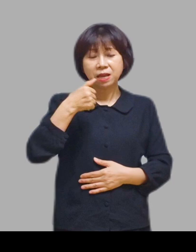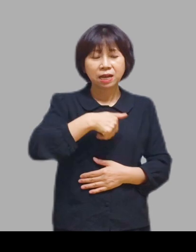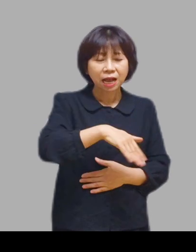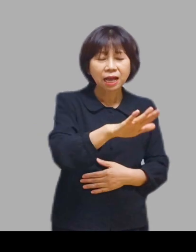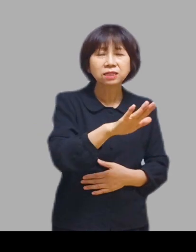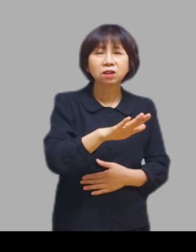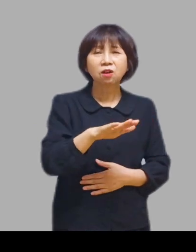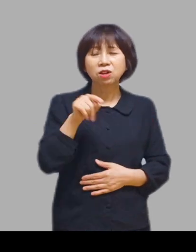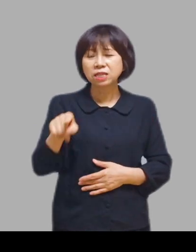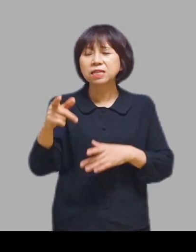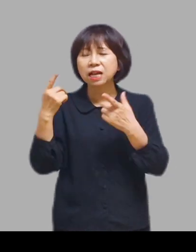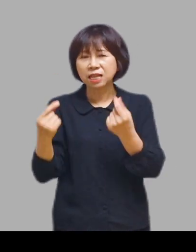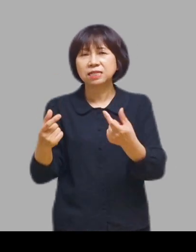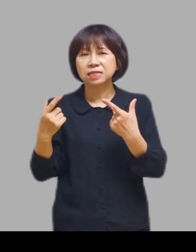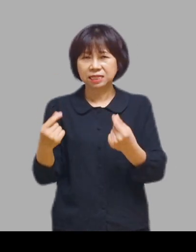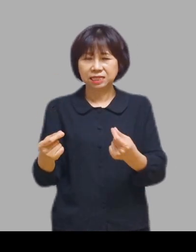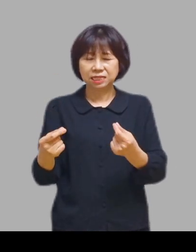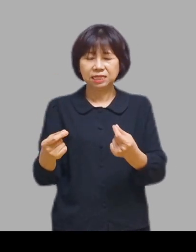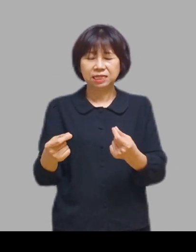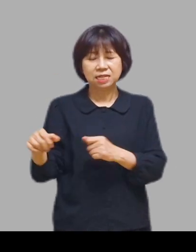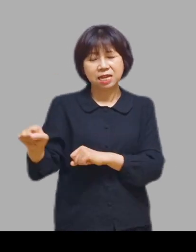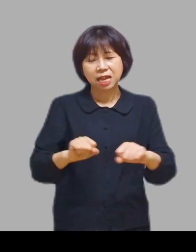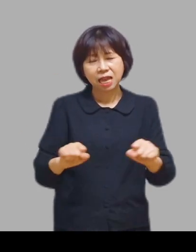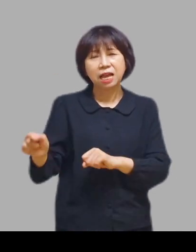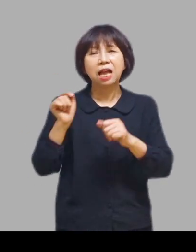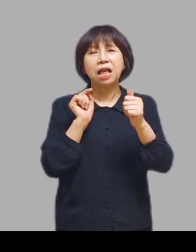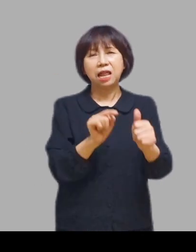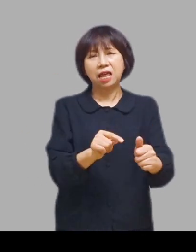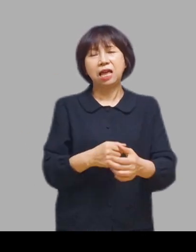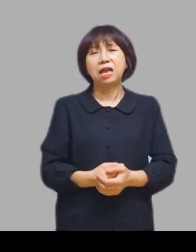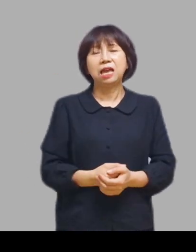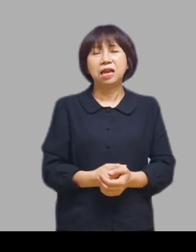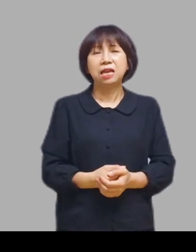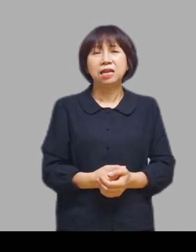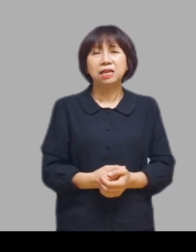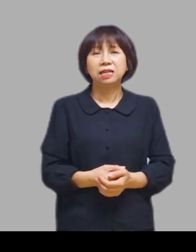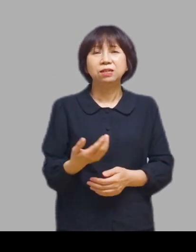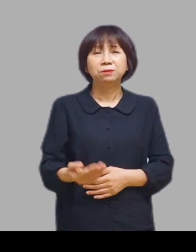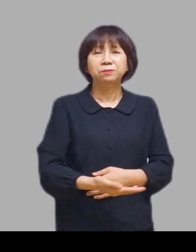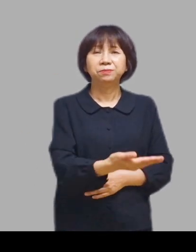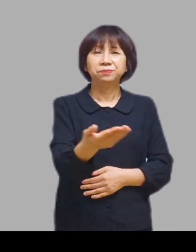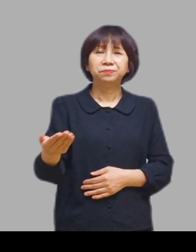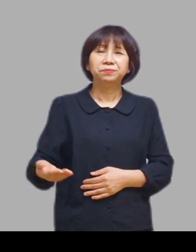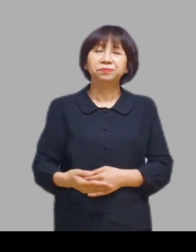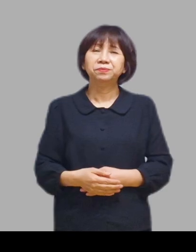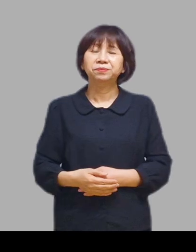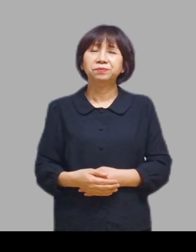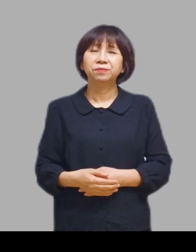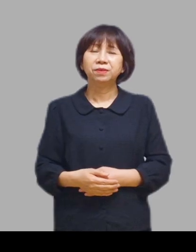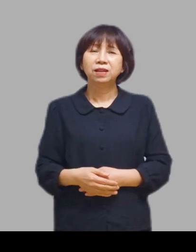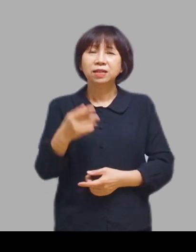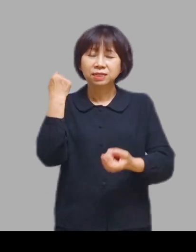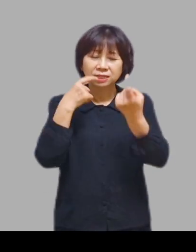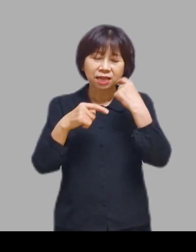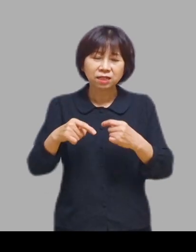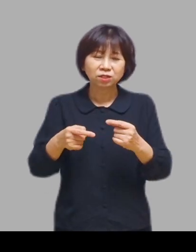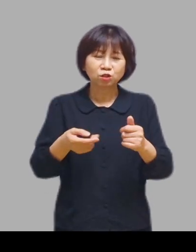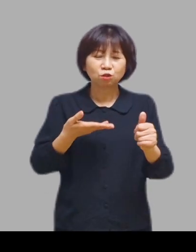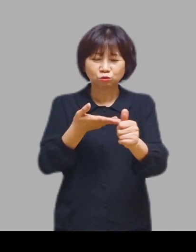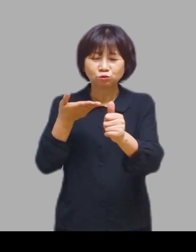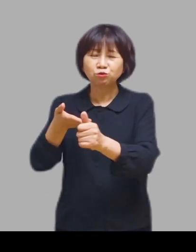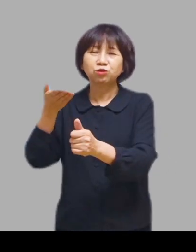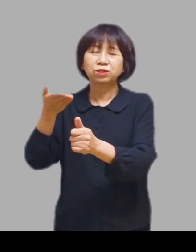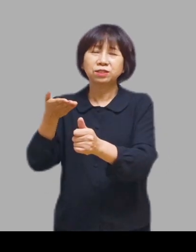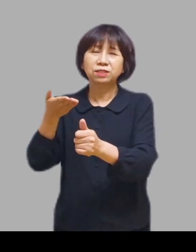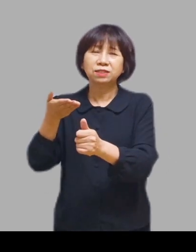가서 너도 이와 같이 하라. 사랑하는 성도 여러분, 우리 교회가 상처를 주는 공동체가